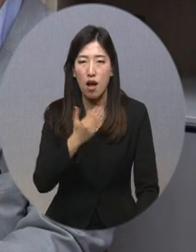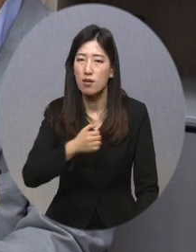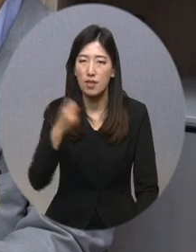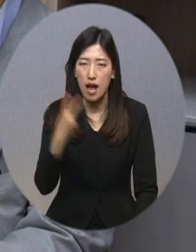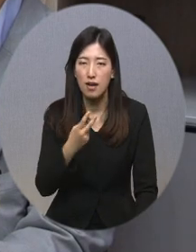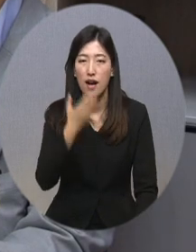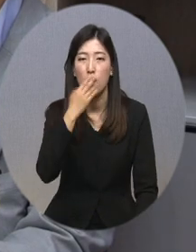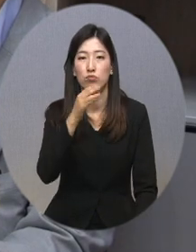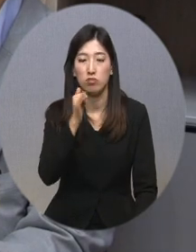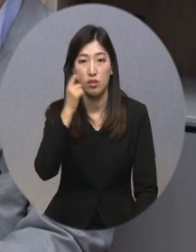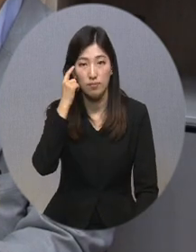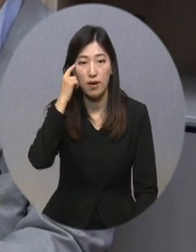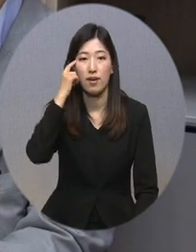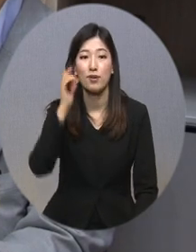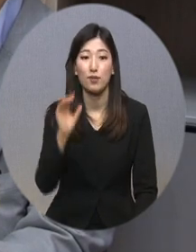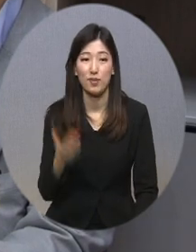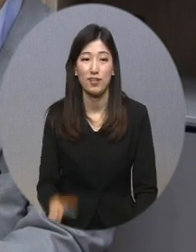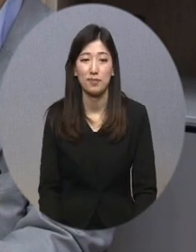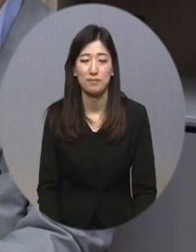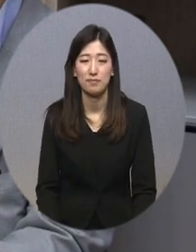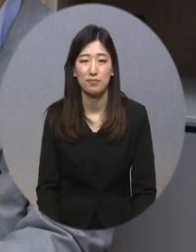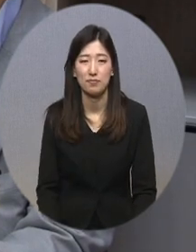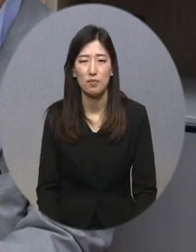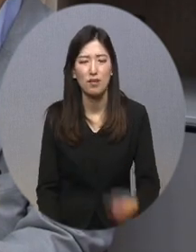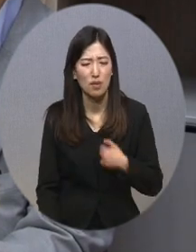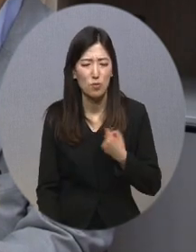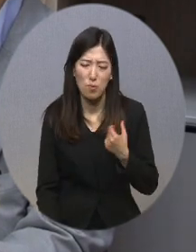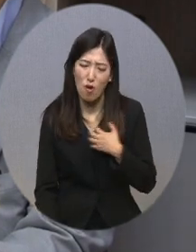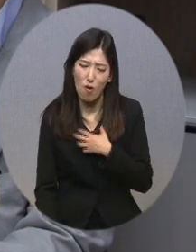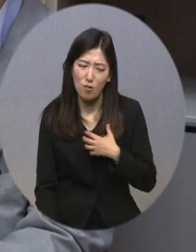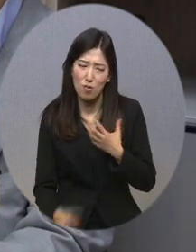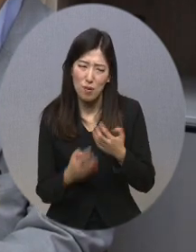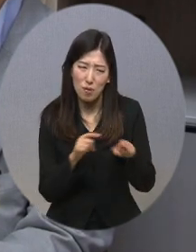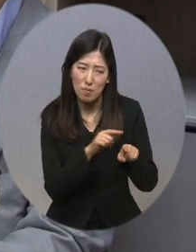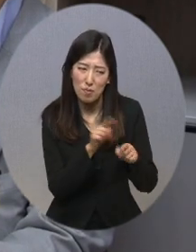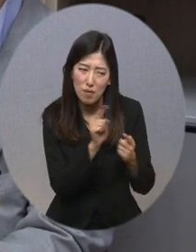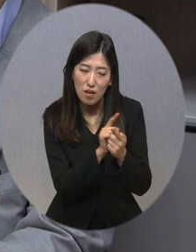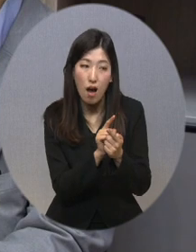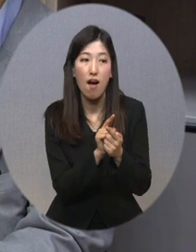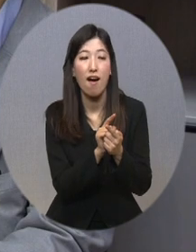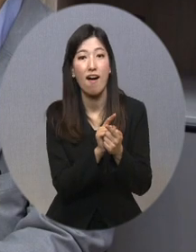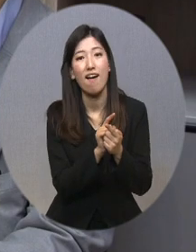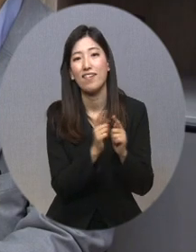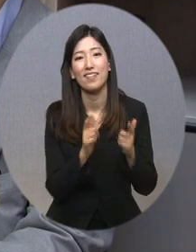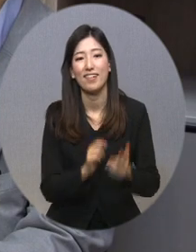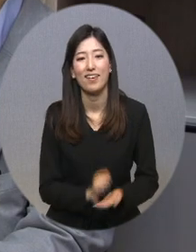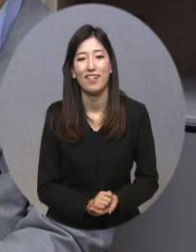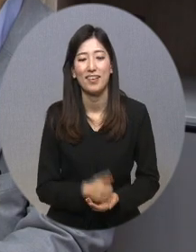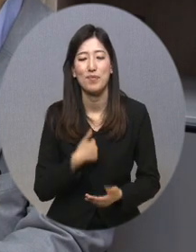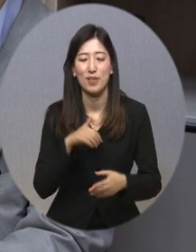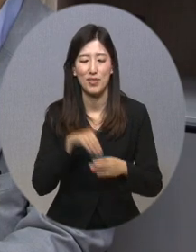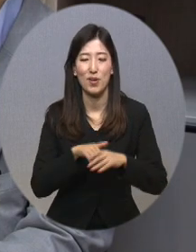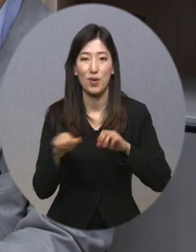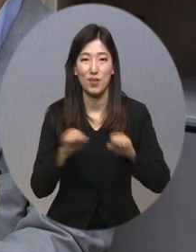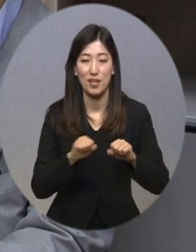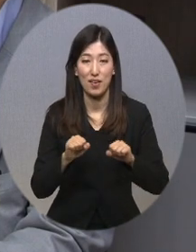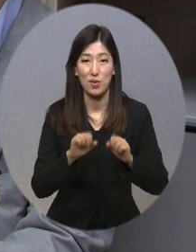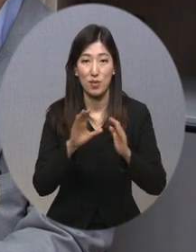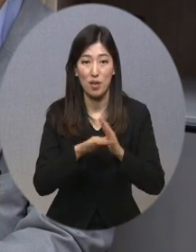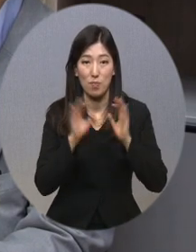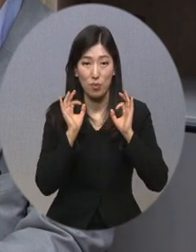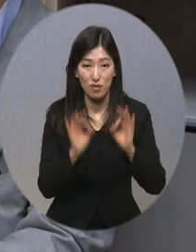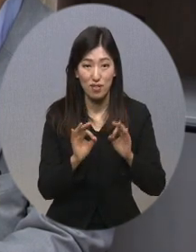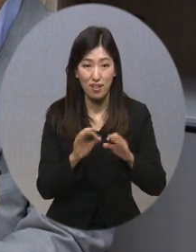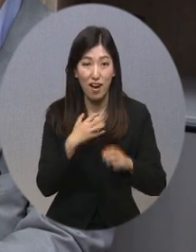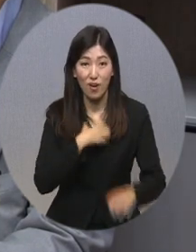있다. 조금 많이 이제 이렇게 걱정하는 부분이 많았었는데, 예. 이번 선거를 통해서 그런 게 좀 많이 줄어드는